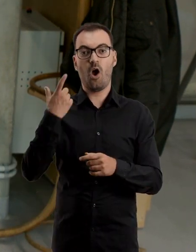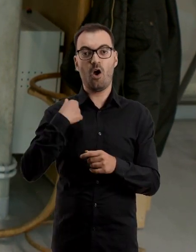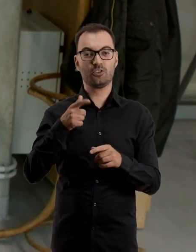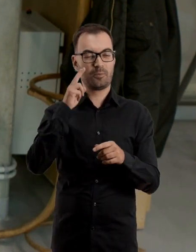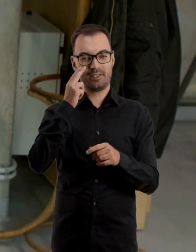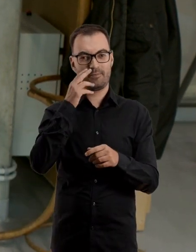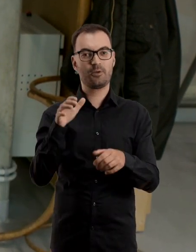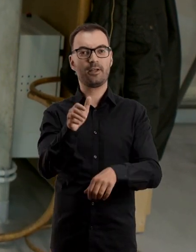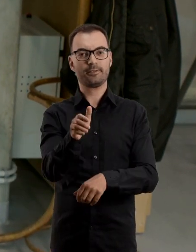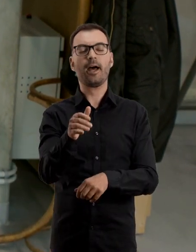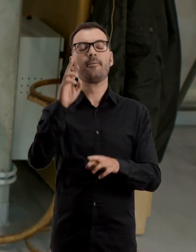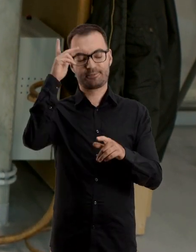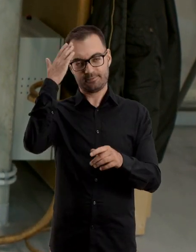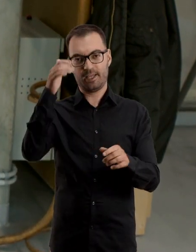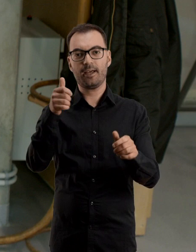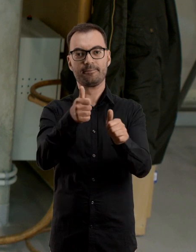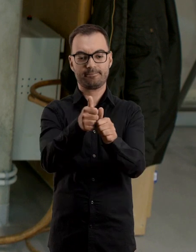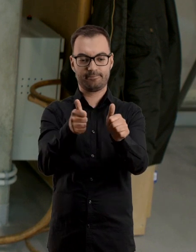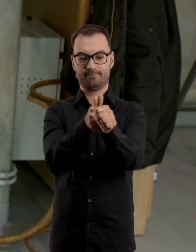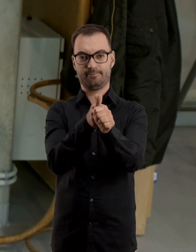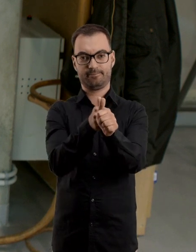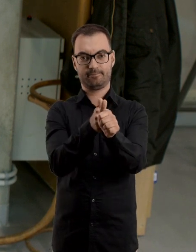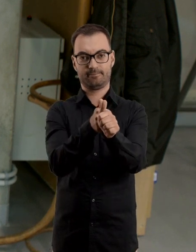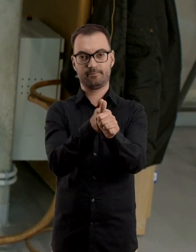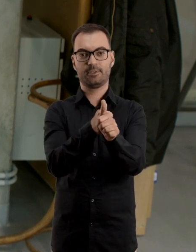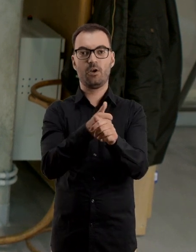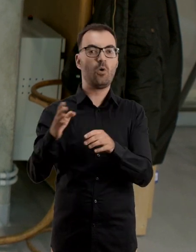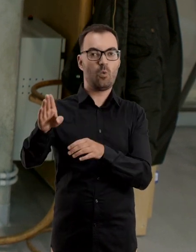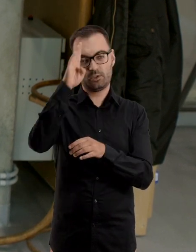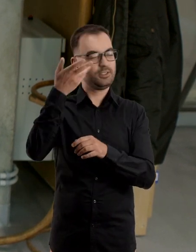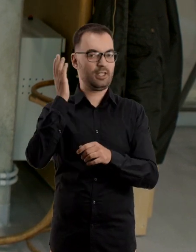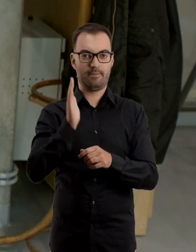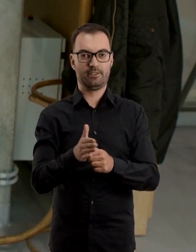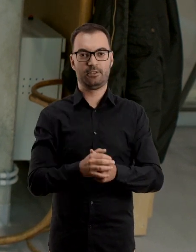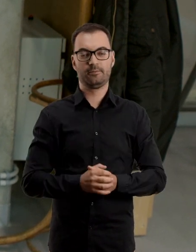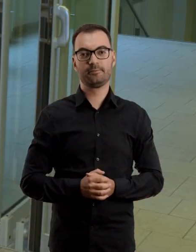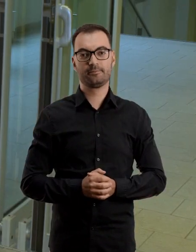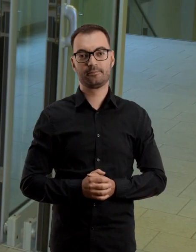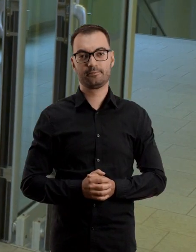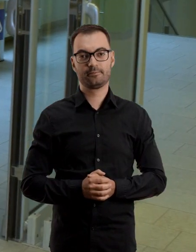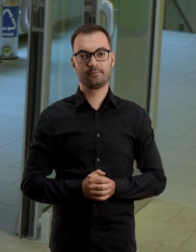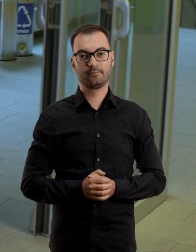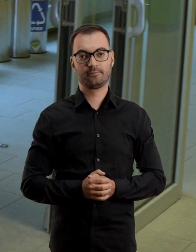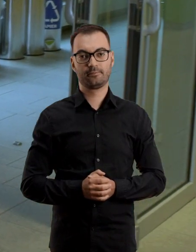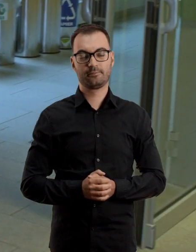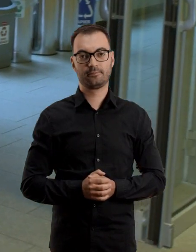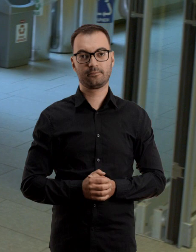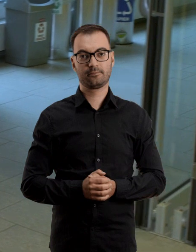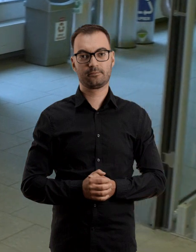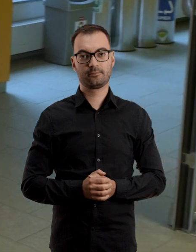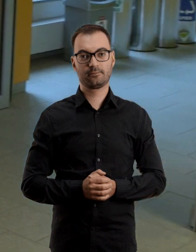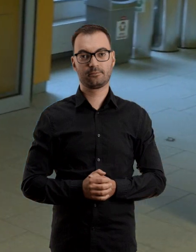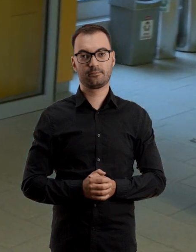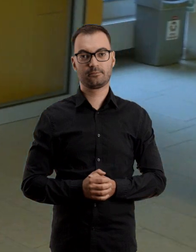osoba, którą prowadzimy, schowała się za nami i w ten sposób uniknęła uderzenia na przykład o framugę.